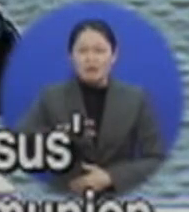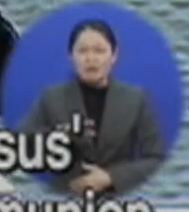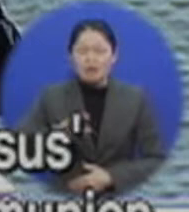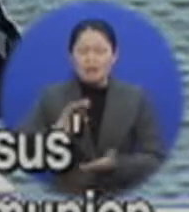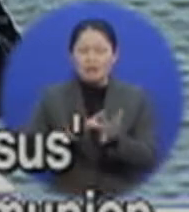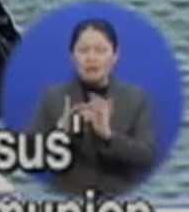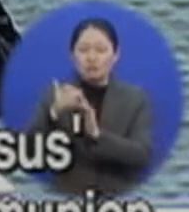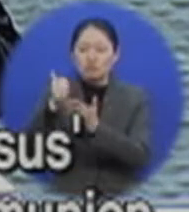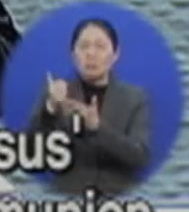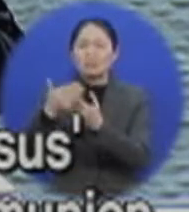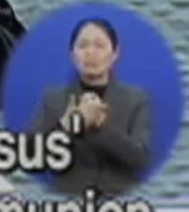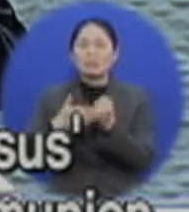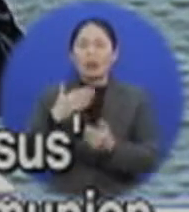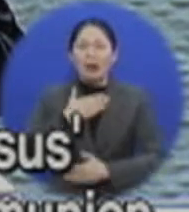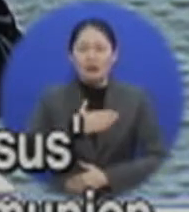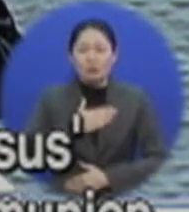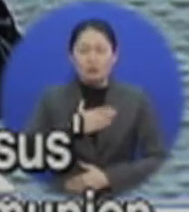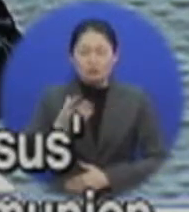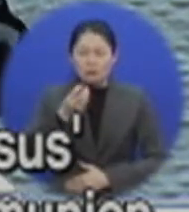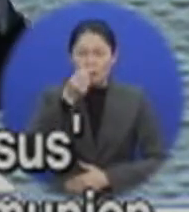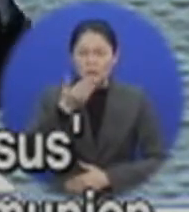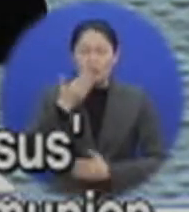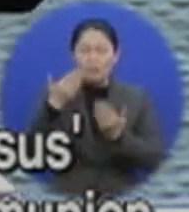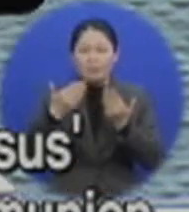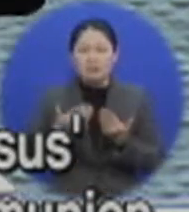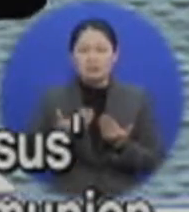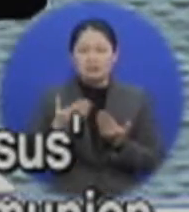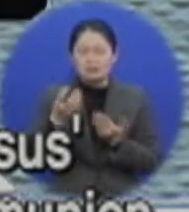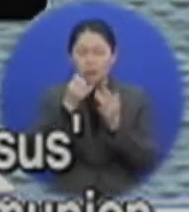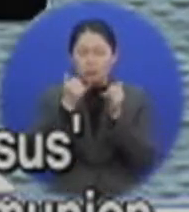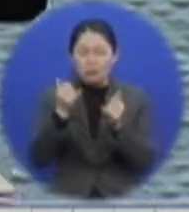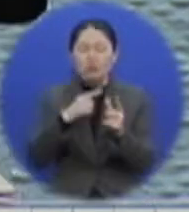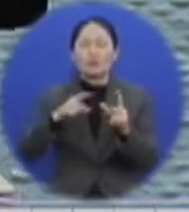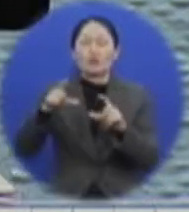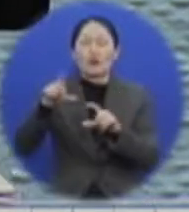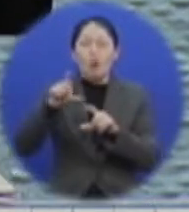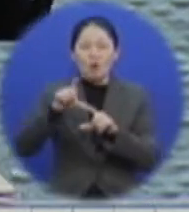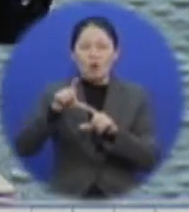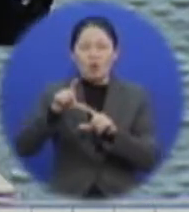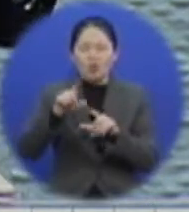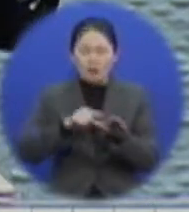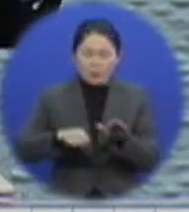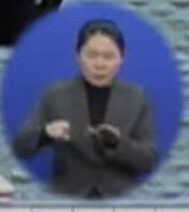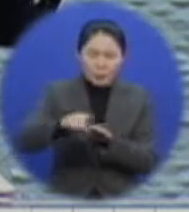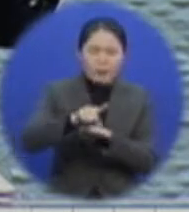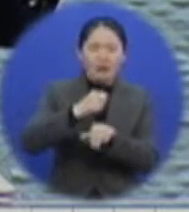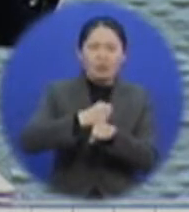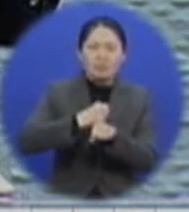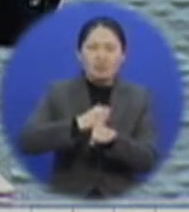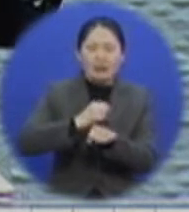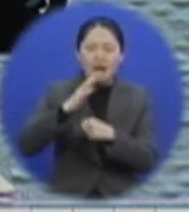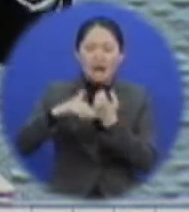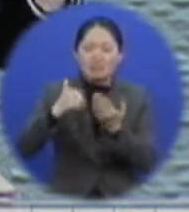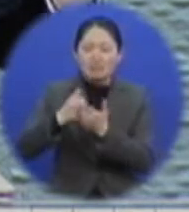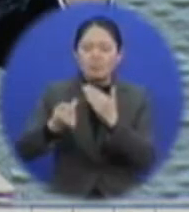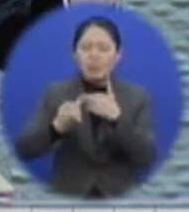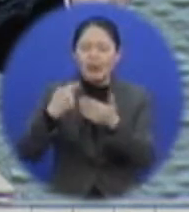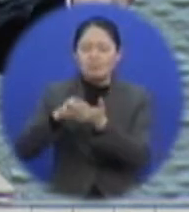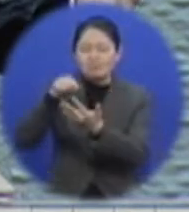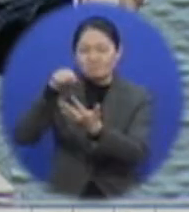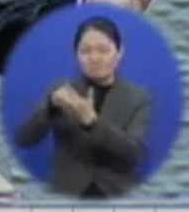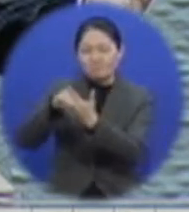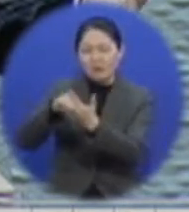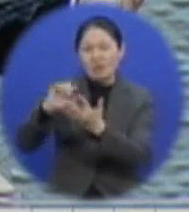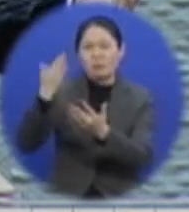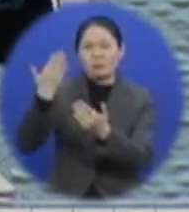예수님의 은혜를 알고 성찬을 받은 성도는 더 나가야 돼요 하나님의 마음을 진짜 읽어야 합니다 하나님의